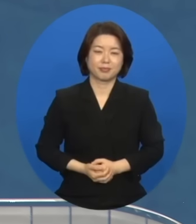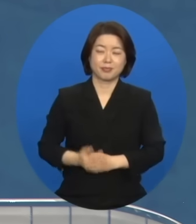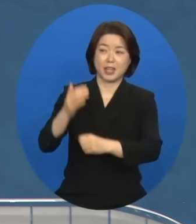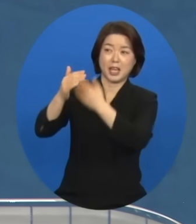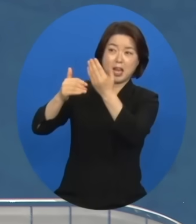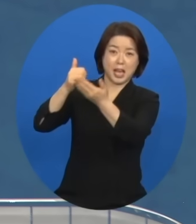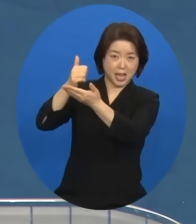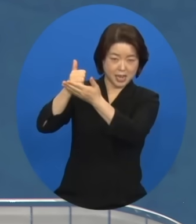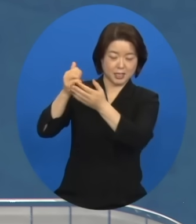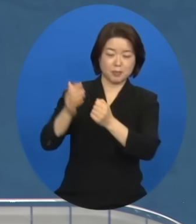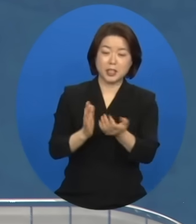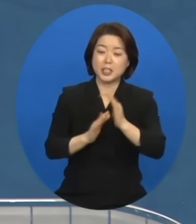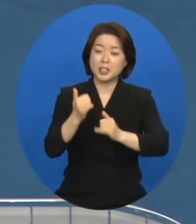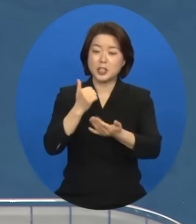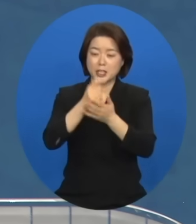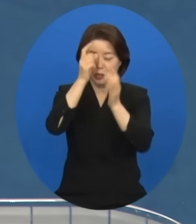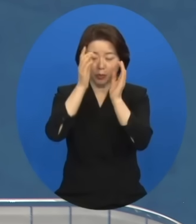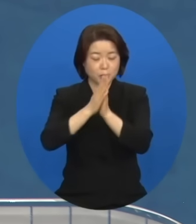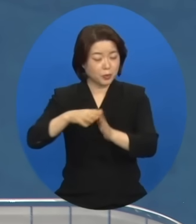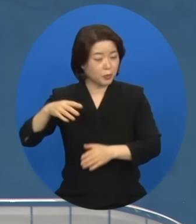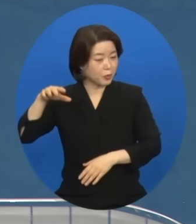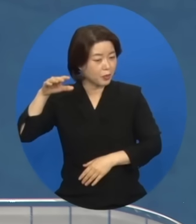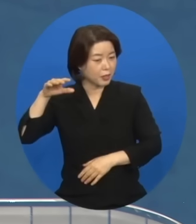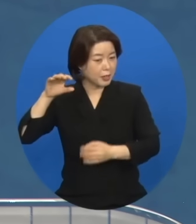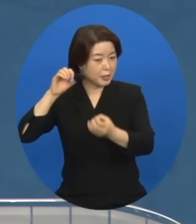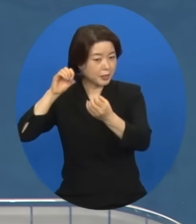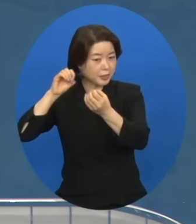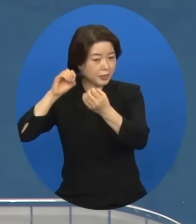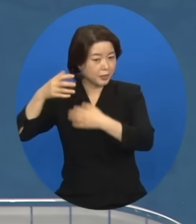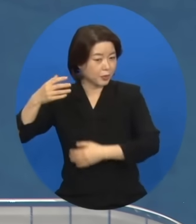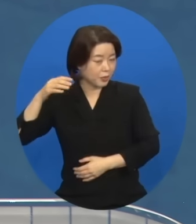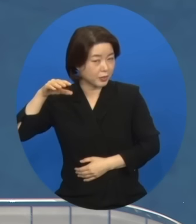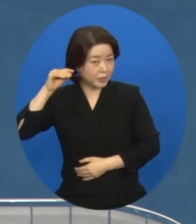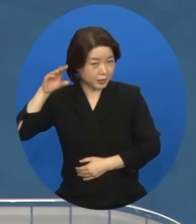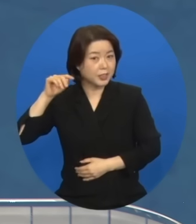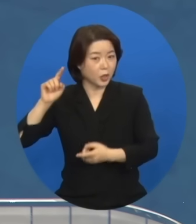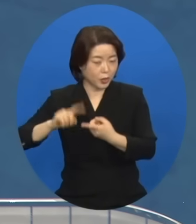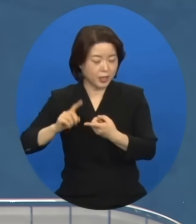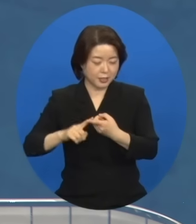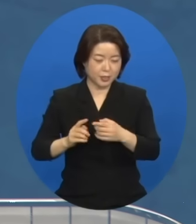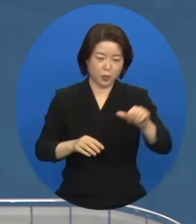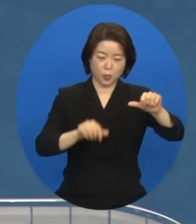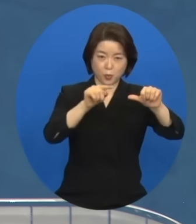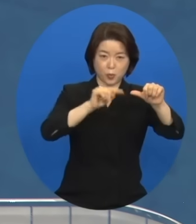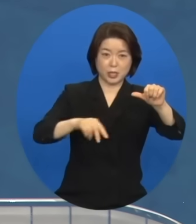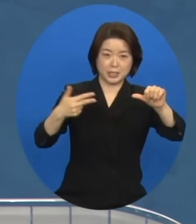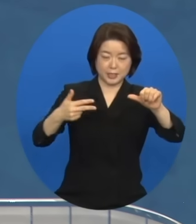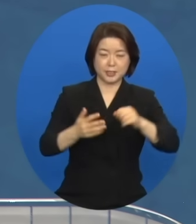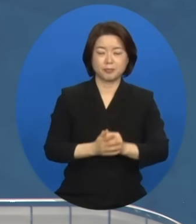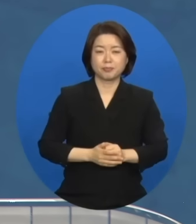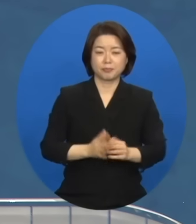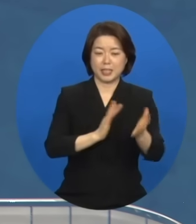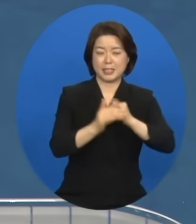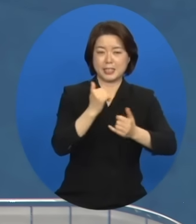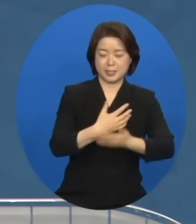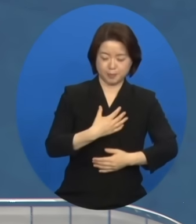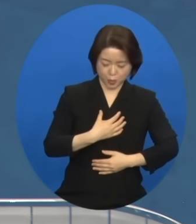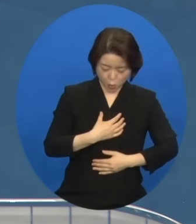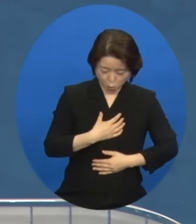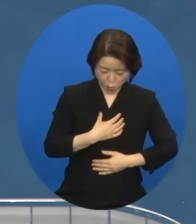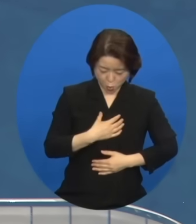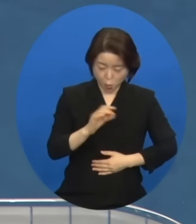하나님께서 예수님의 기도를 들으신 것을 7절 말씀에 그의 경건하심으로 말미암아